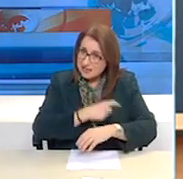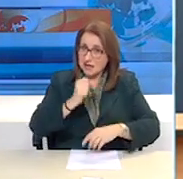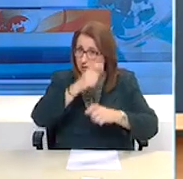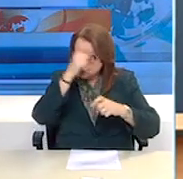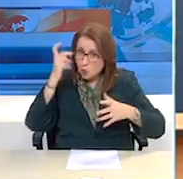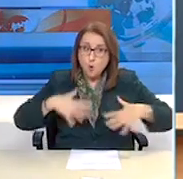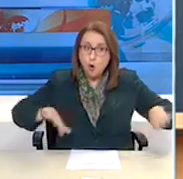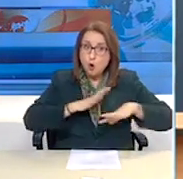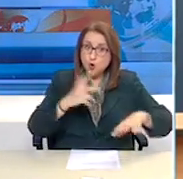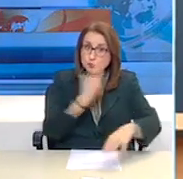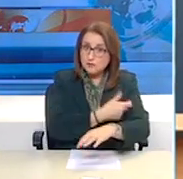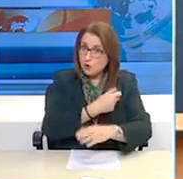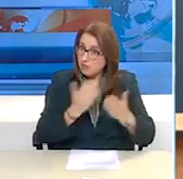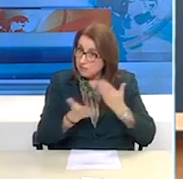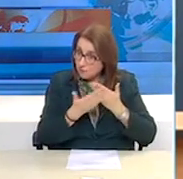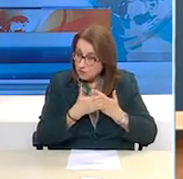περιστατικών.